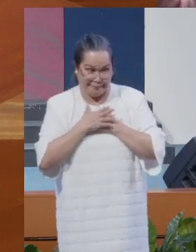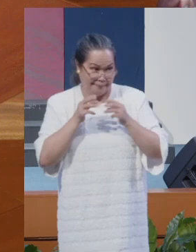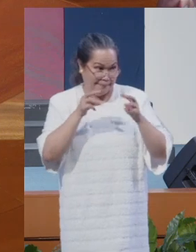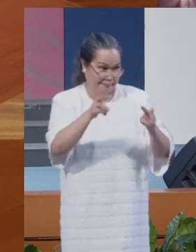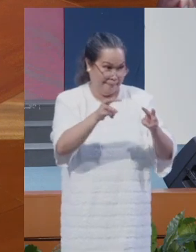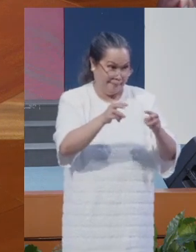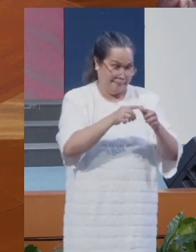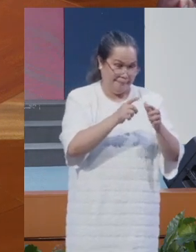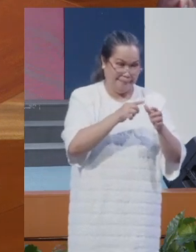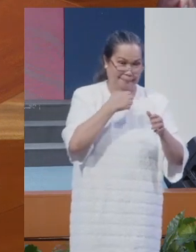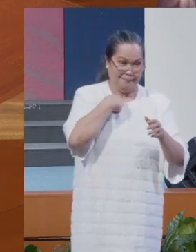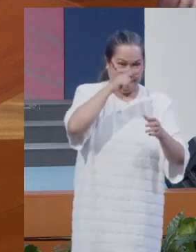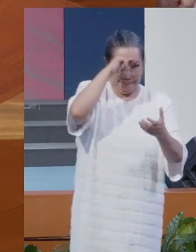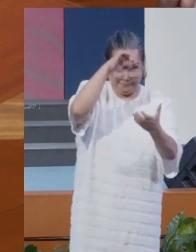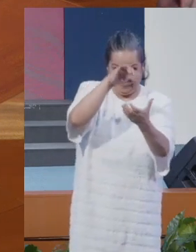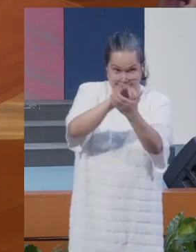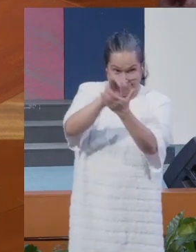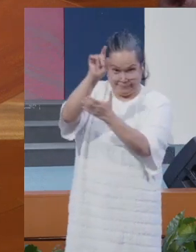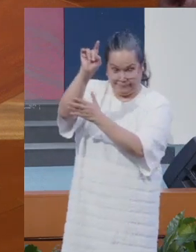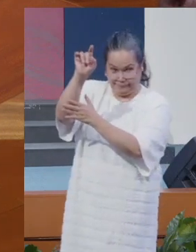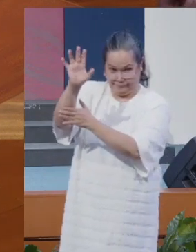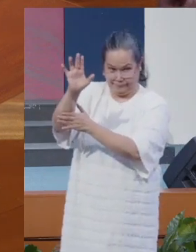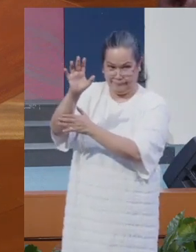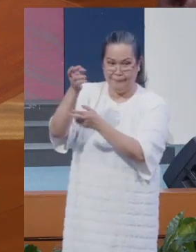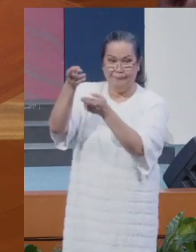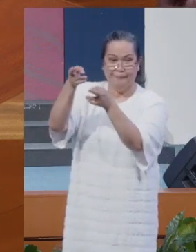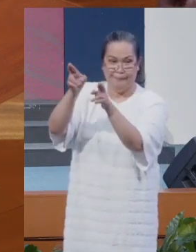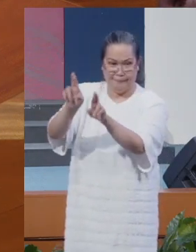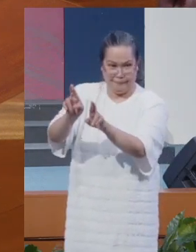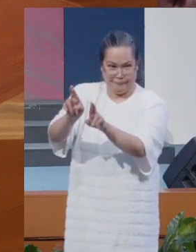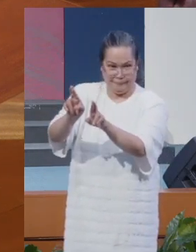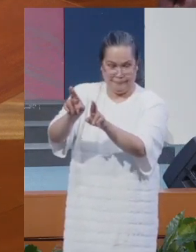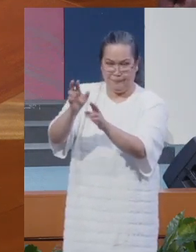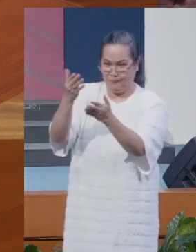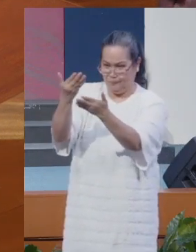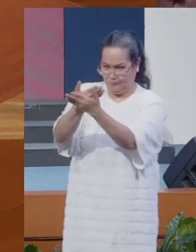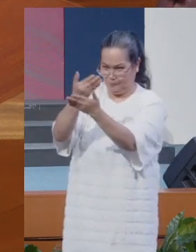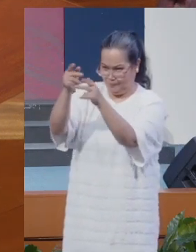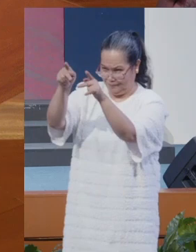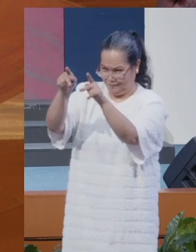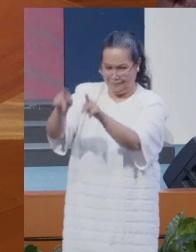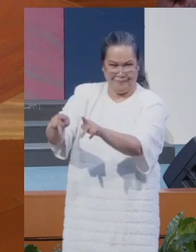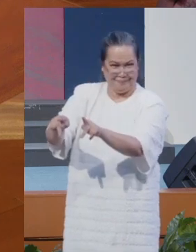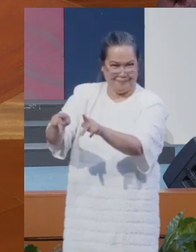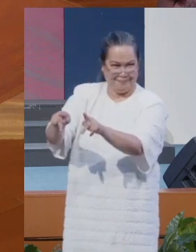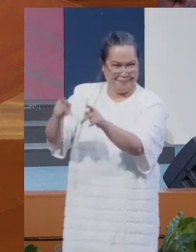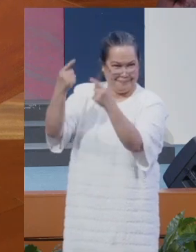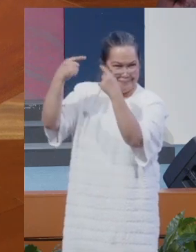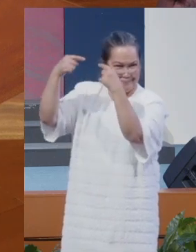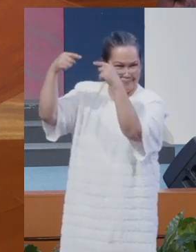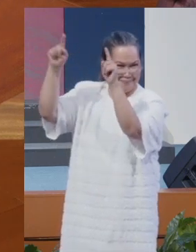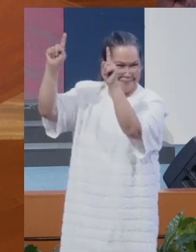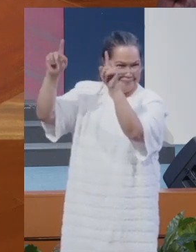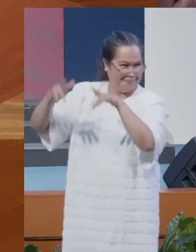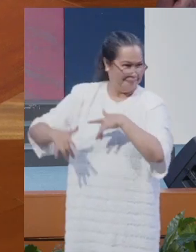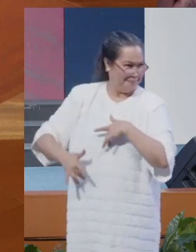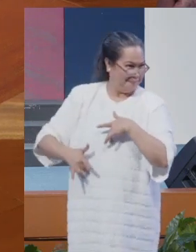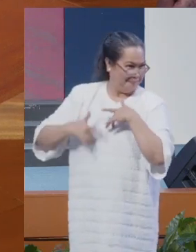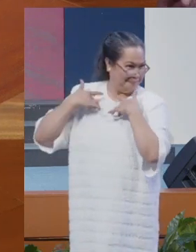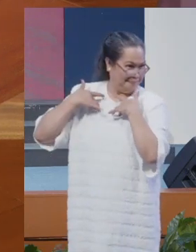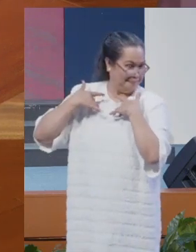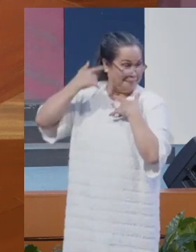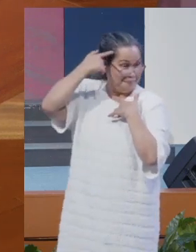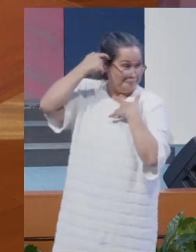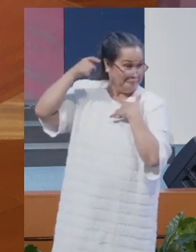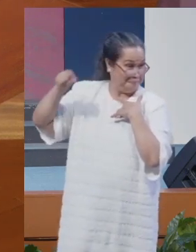ng pananampalataya sa Kanya, ay magre-resulta sa isang bago at matagumpay na pamumuhay